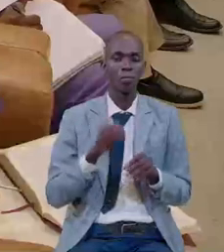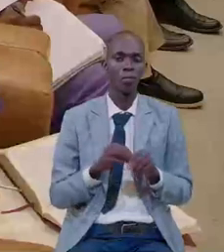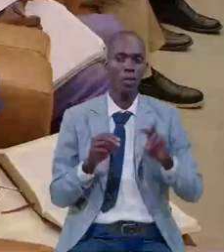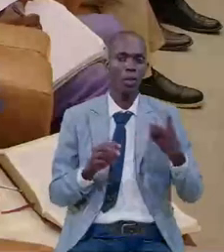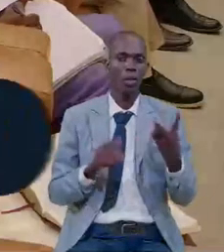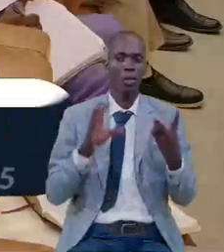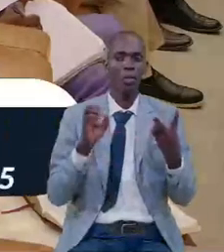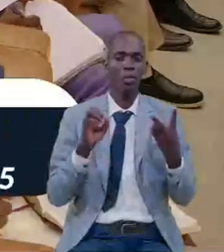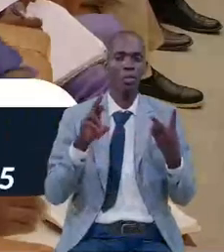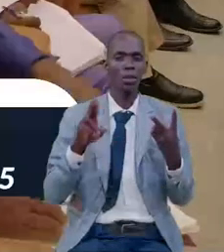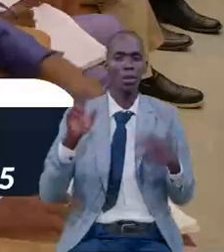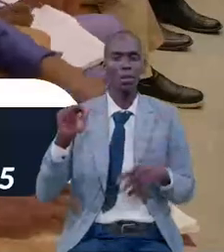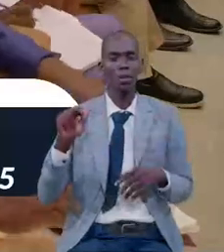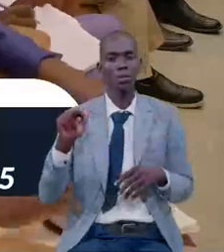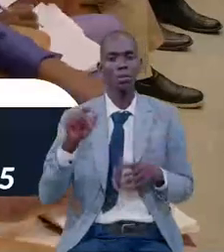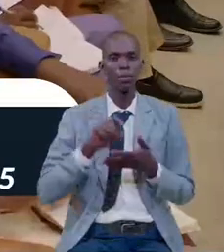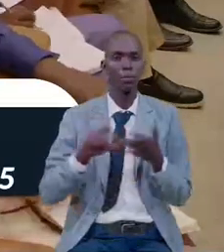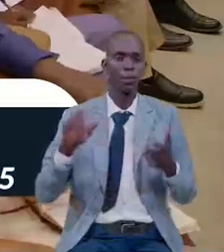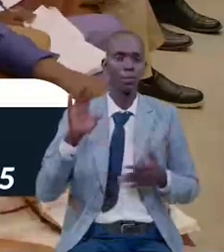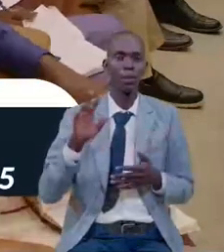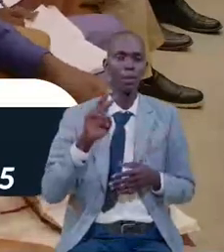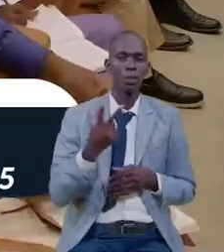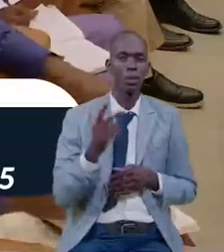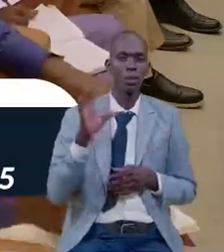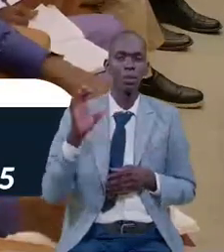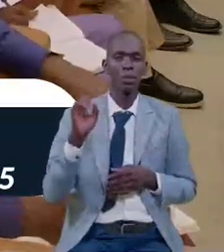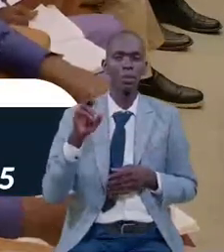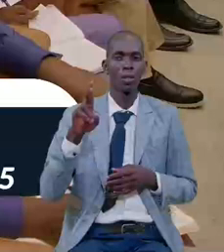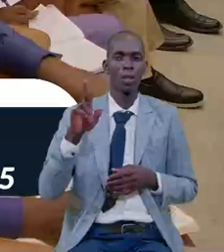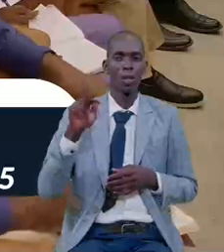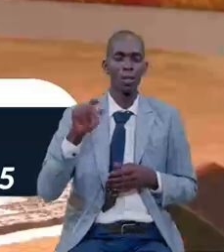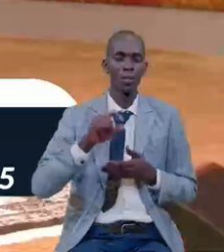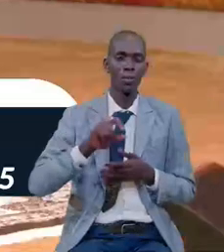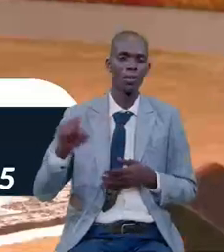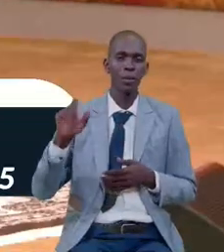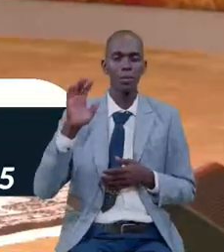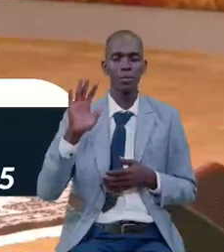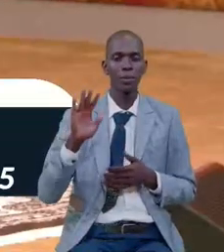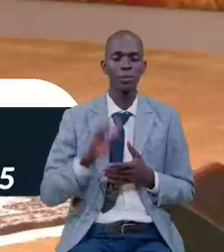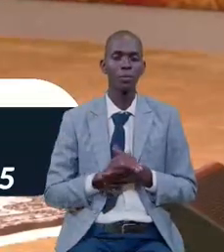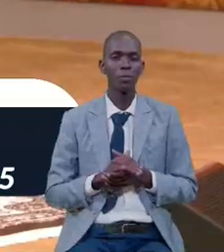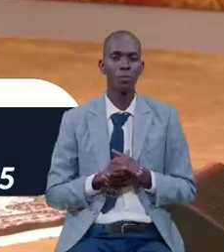2 Corinthiens 13,